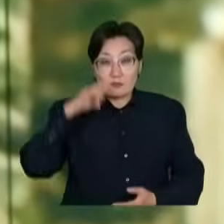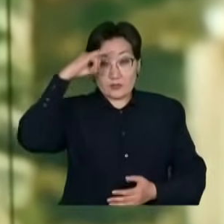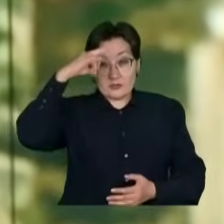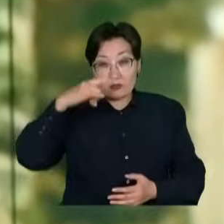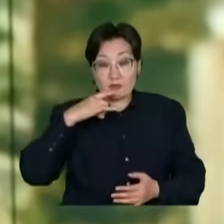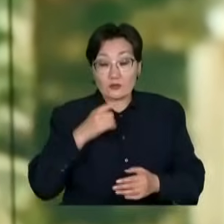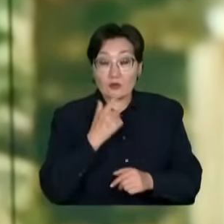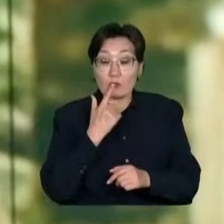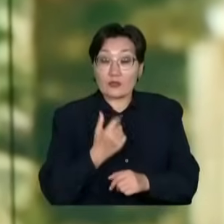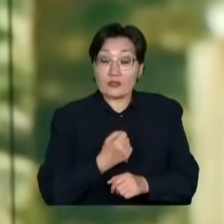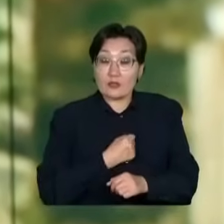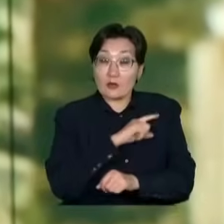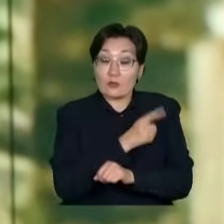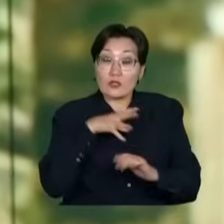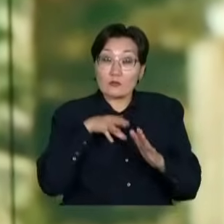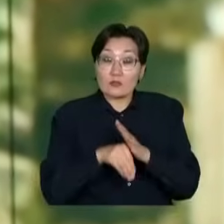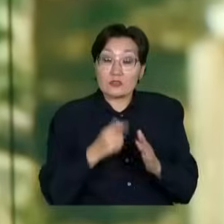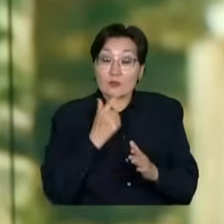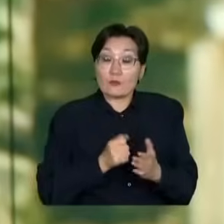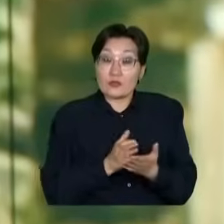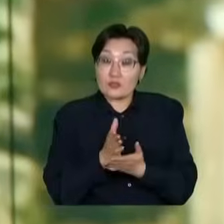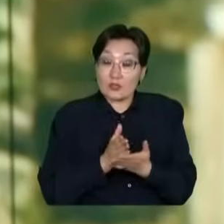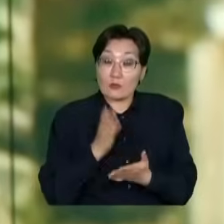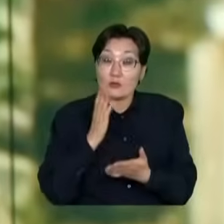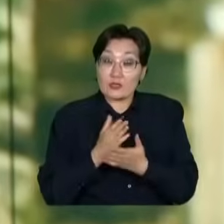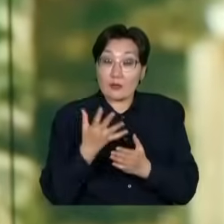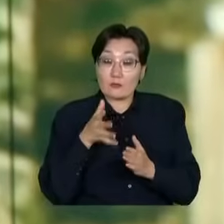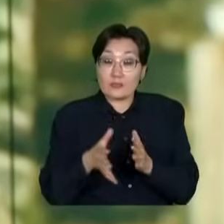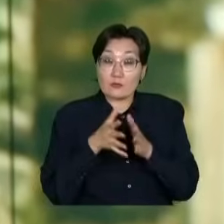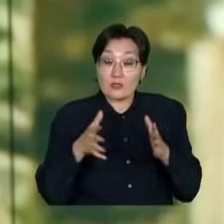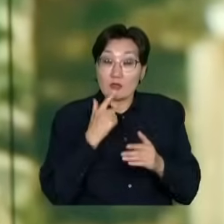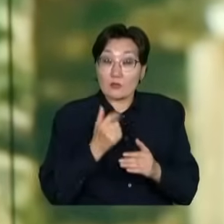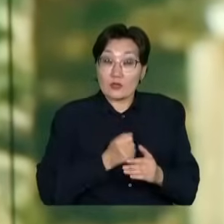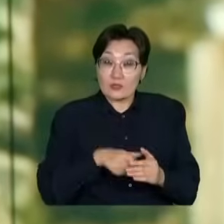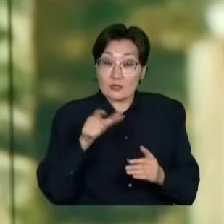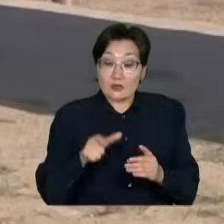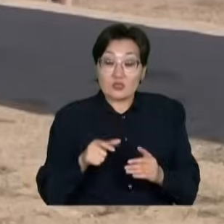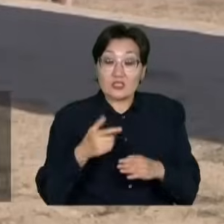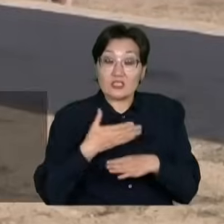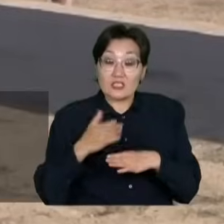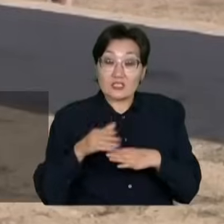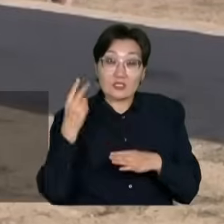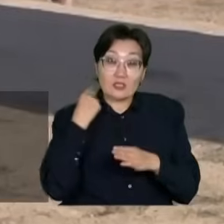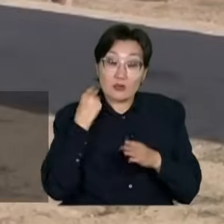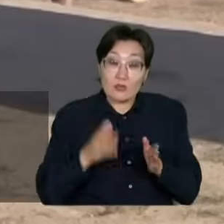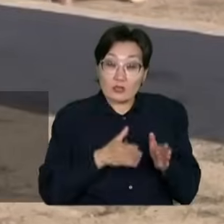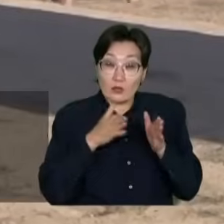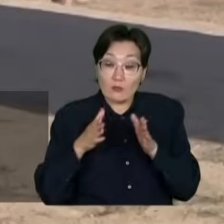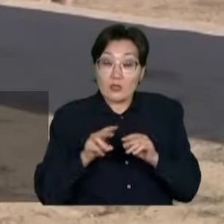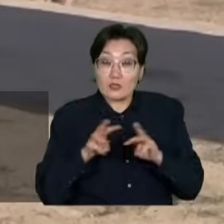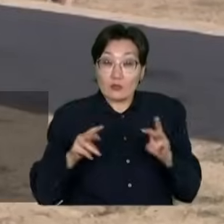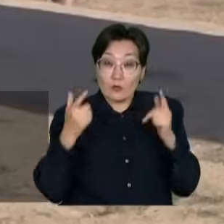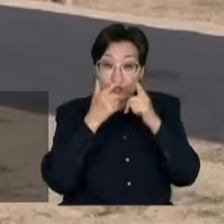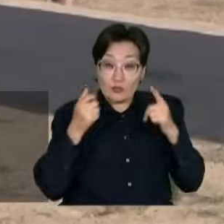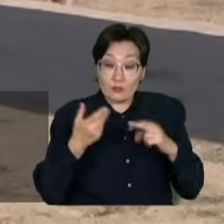Қазақстанның қарулы күштерінің қатарында әскери борышын өтеп жүрген 5000-нан аса сарбаздың несиесі кейінге қалдырылды. Ведомствоның